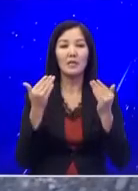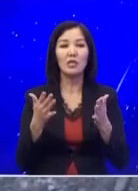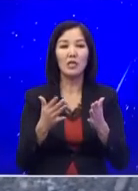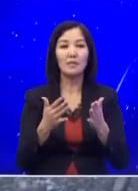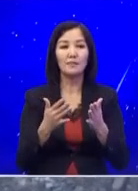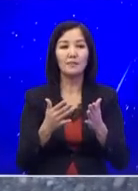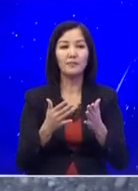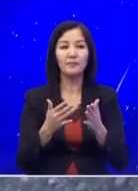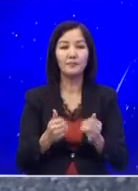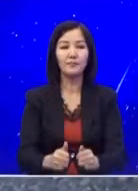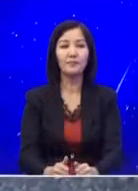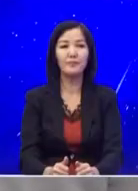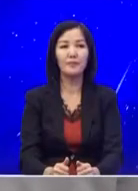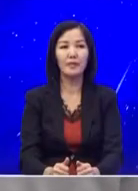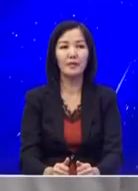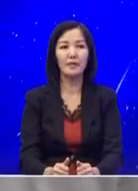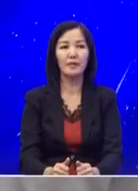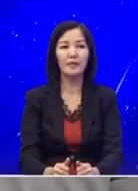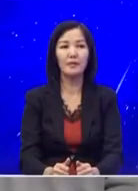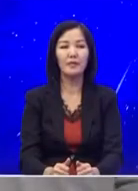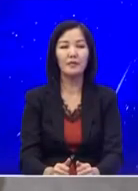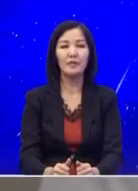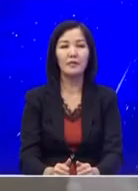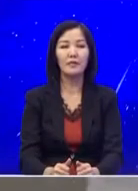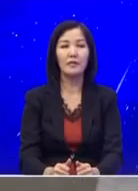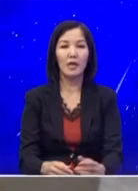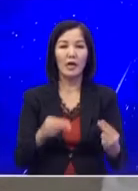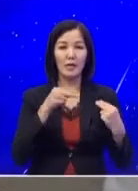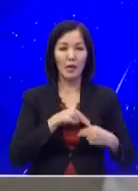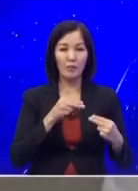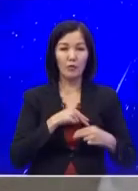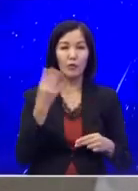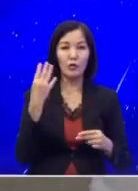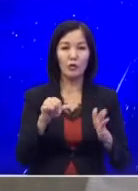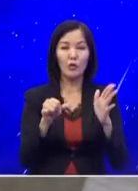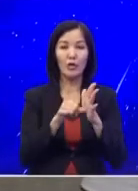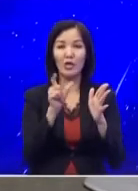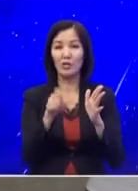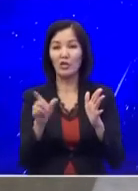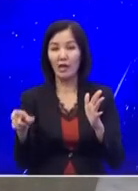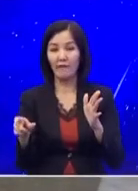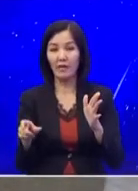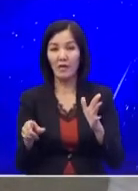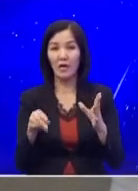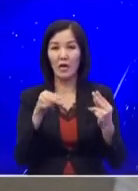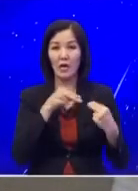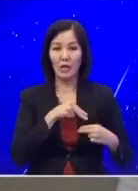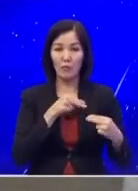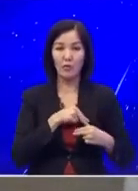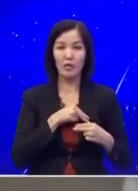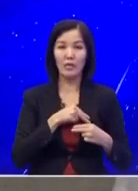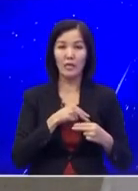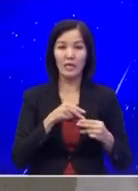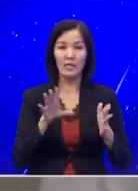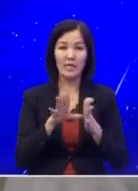опережает предыдущее. На водозаборах у нас работает 46 человек. Работники слесаря